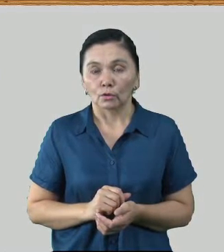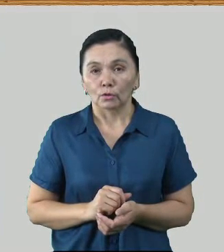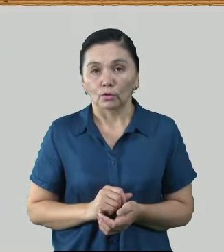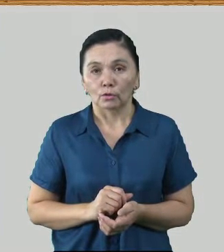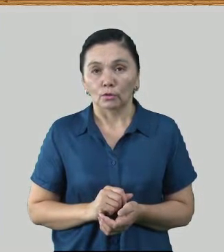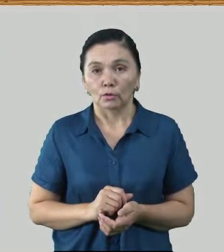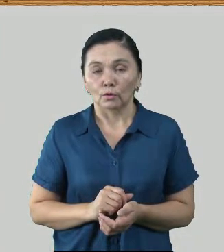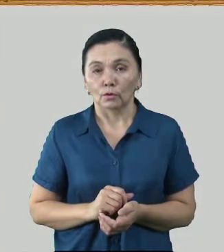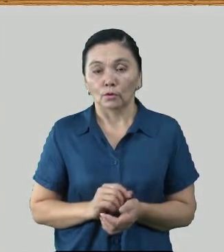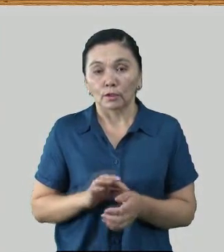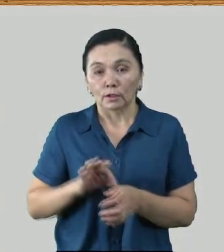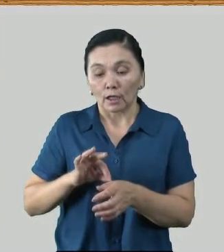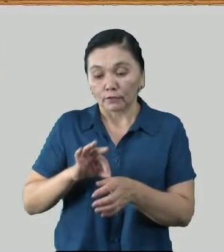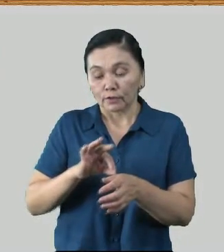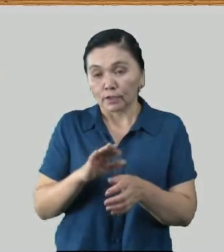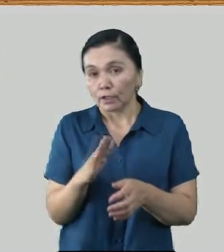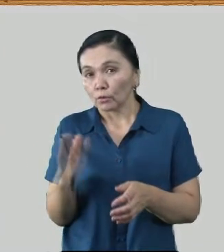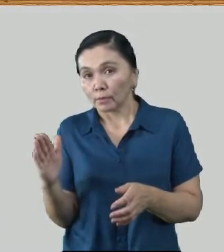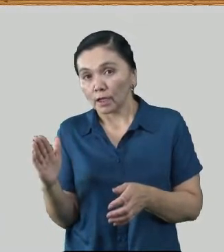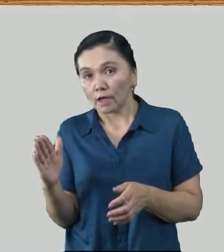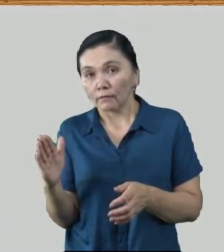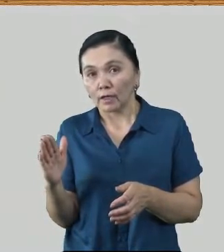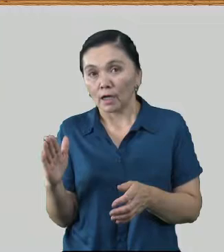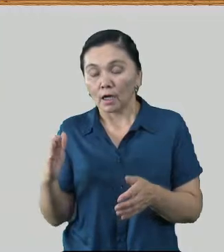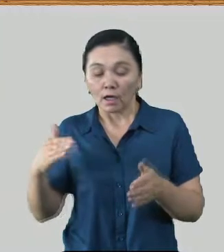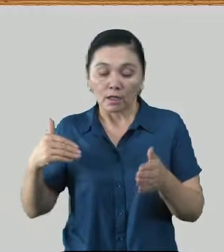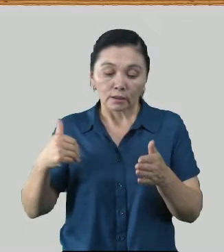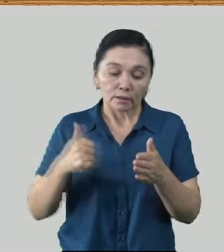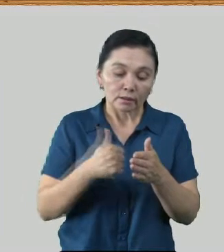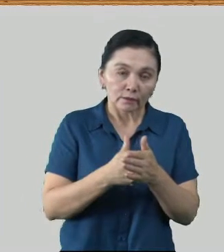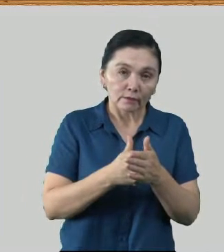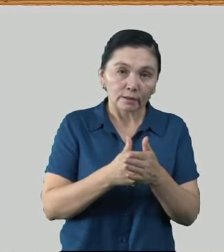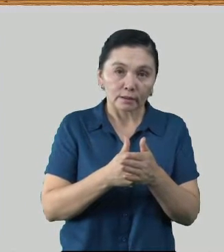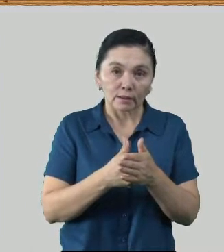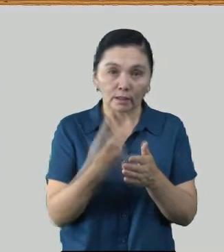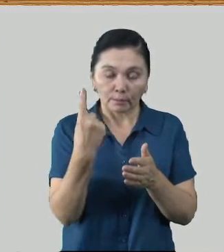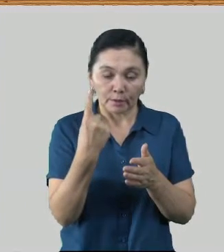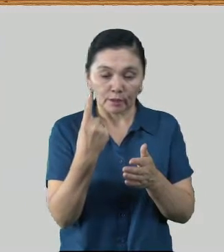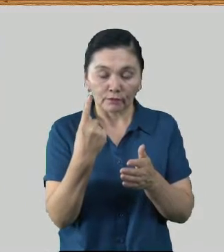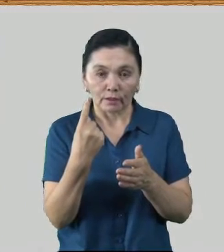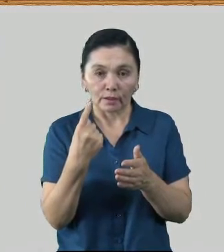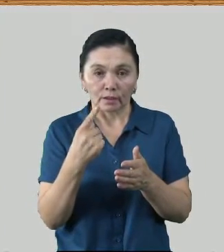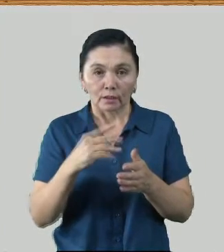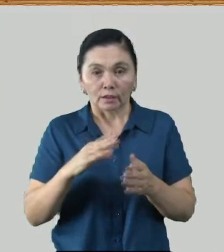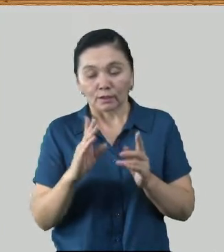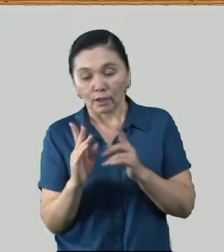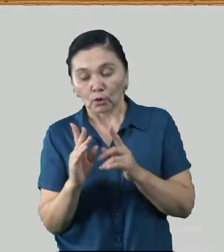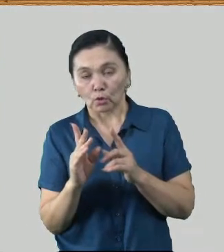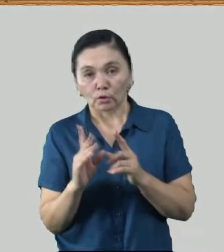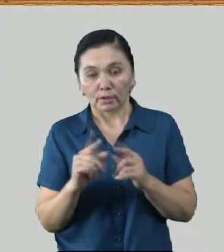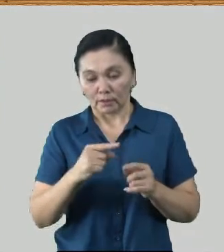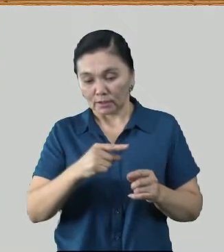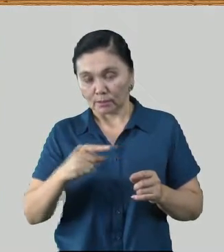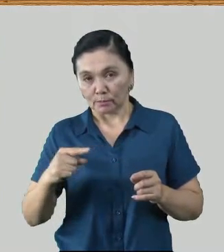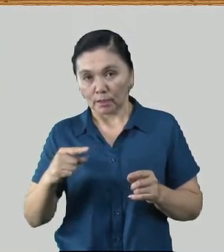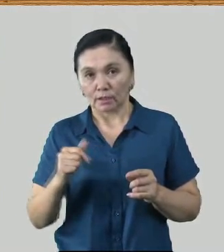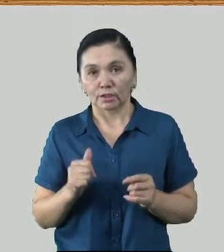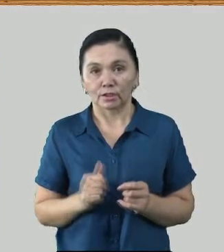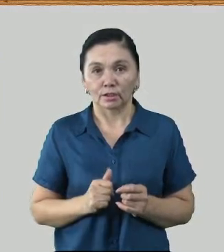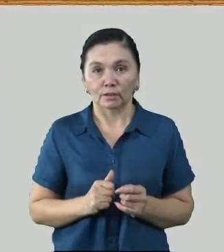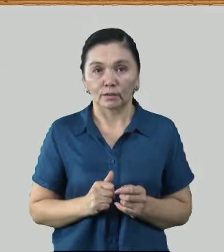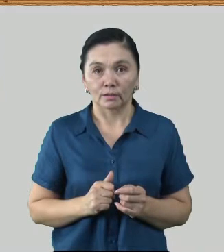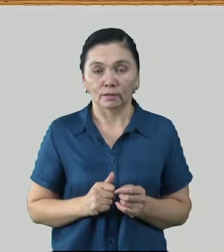Ведя ее вправо, доводя до первой наклонной палочки.